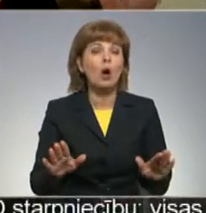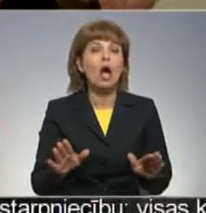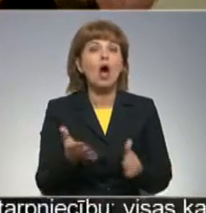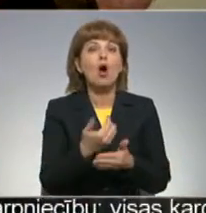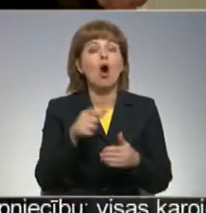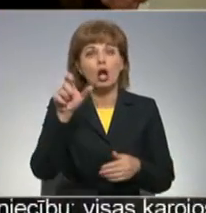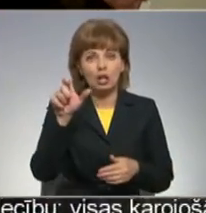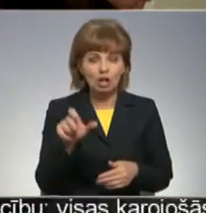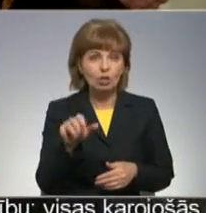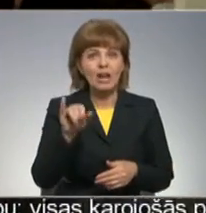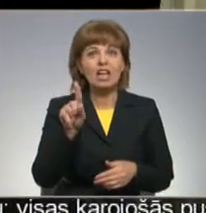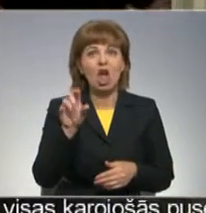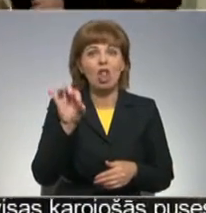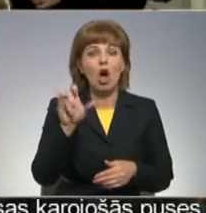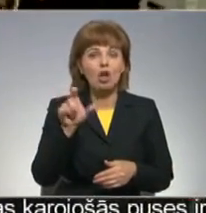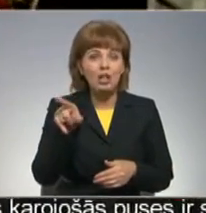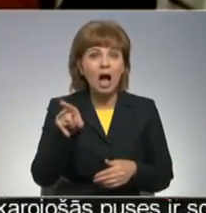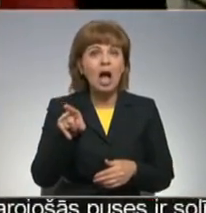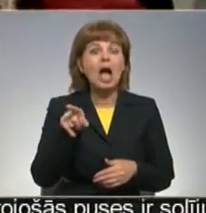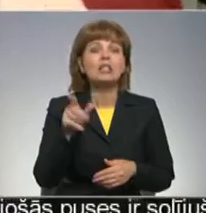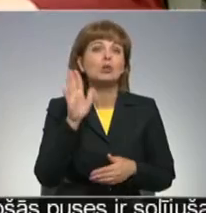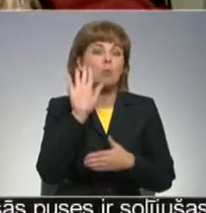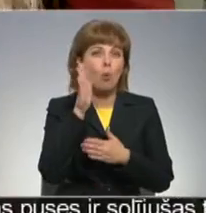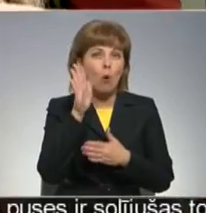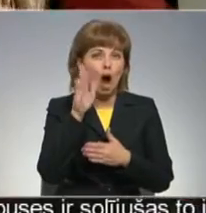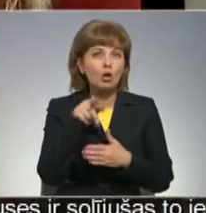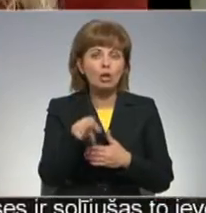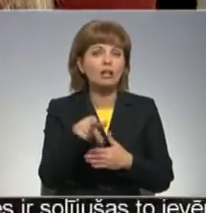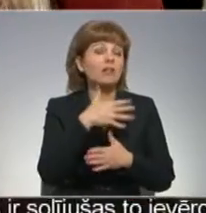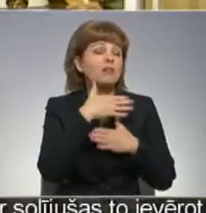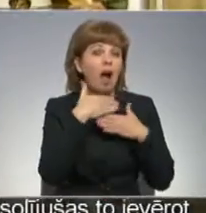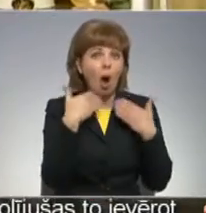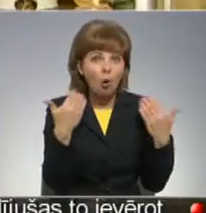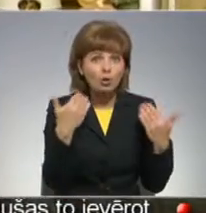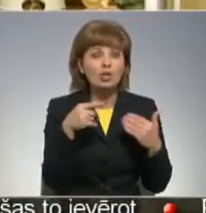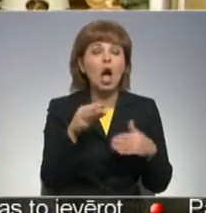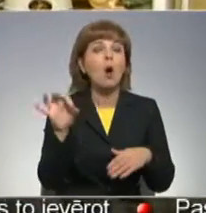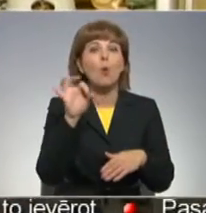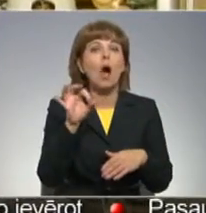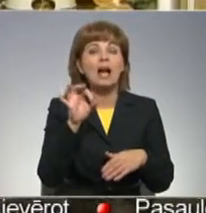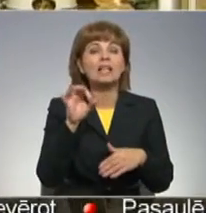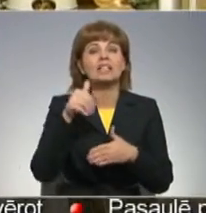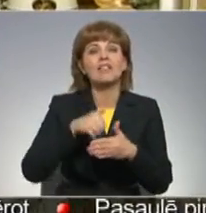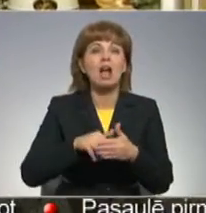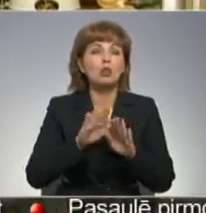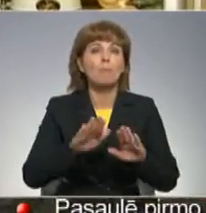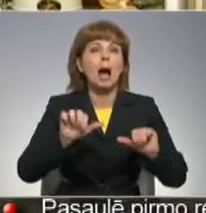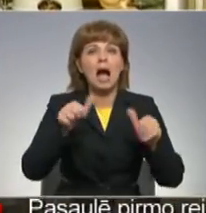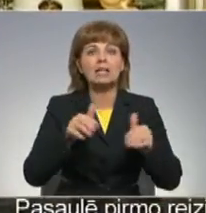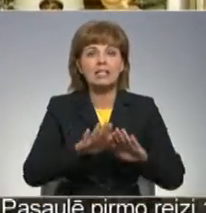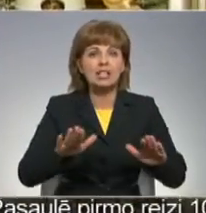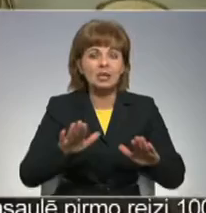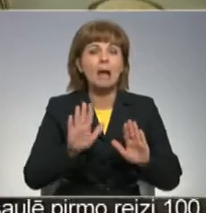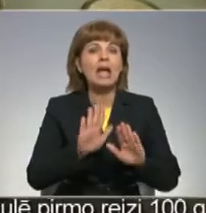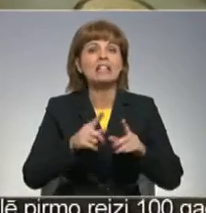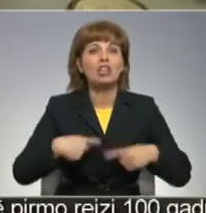Kolekcionāri Ilona Jahimoviča no Somiņas izņem spogulīti, un tādu viņai ir daudz. Ogres vēstures un mākslas muzeja izstāžu zālē,